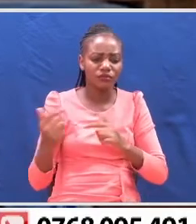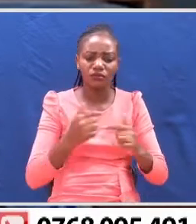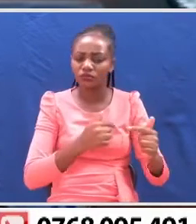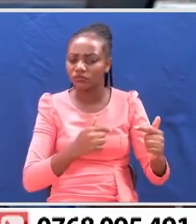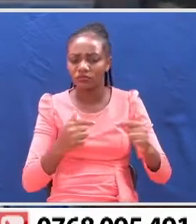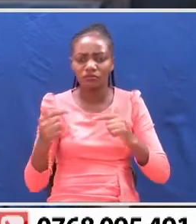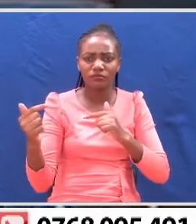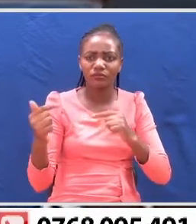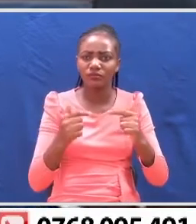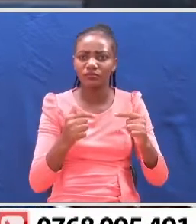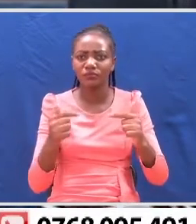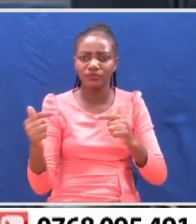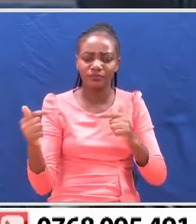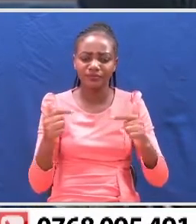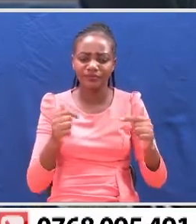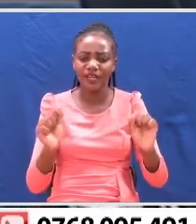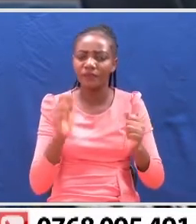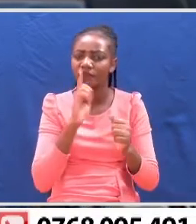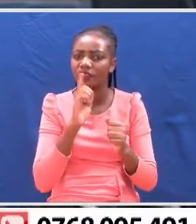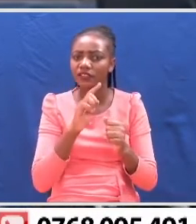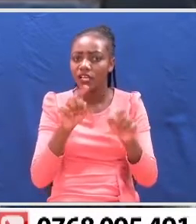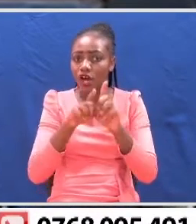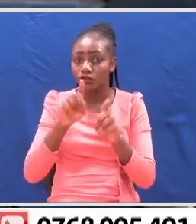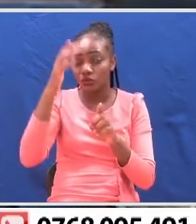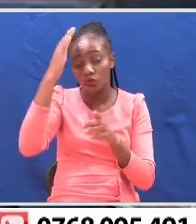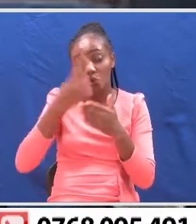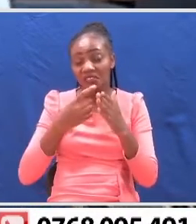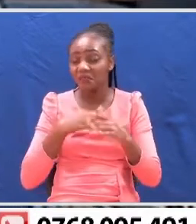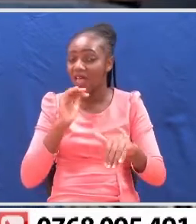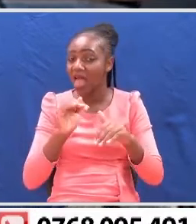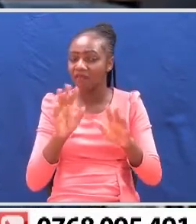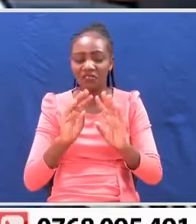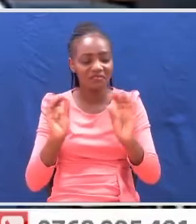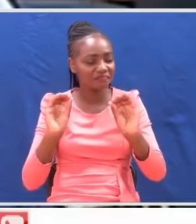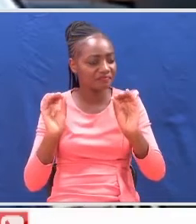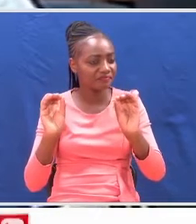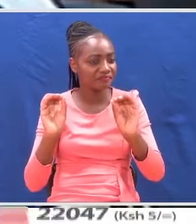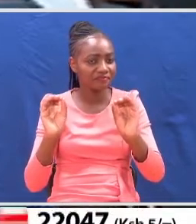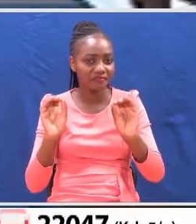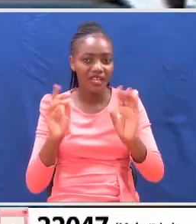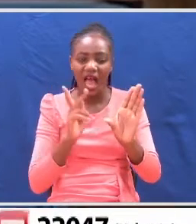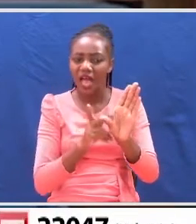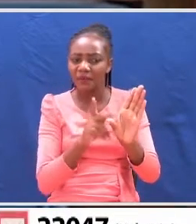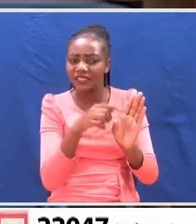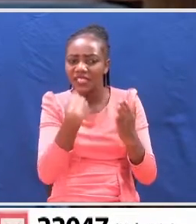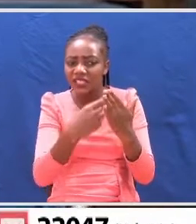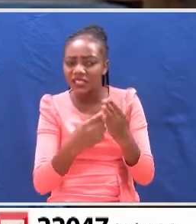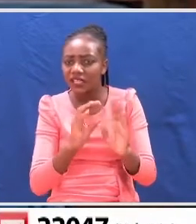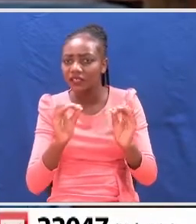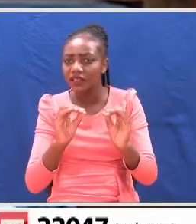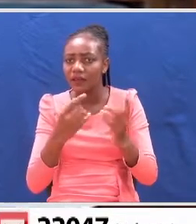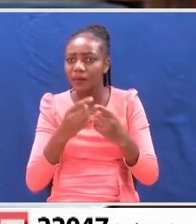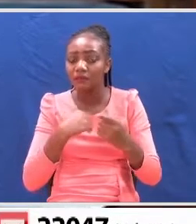wakavurutana, lakini kumbuka pia vile nilisema, mimi huwa sipigi kura na mimi huwa sijihusishi kwa hiyo mijadala, mimi ni